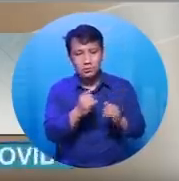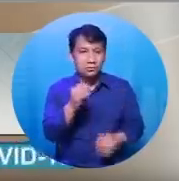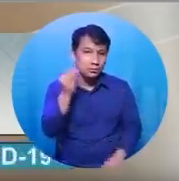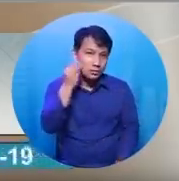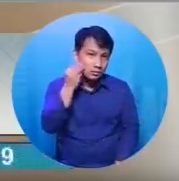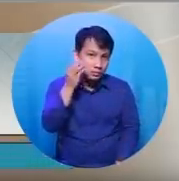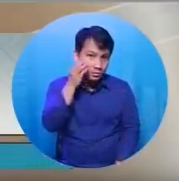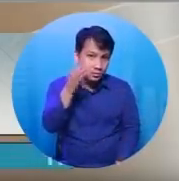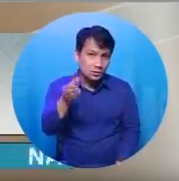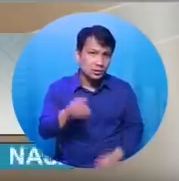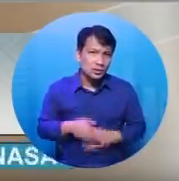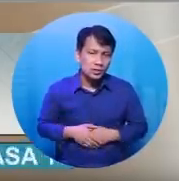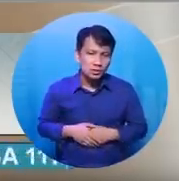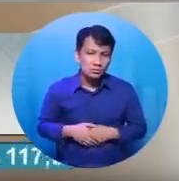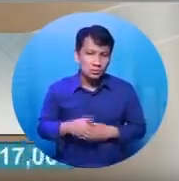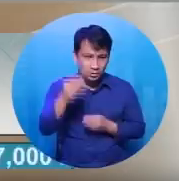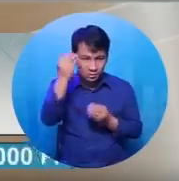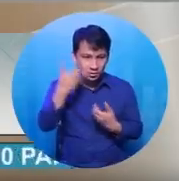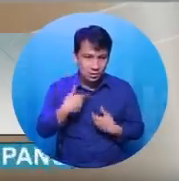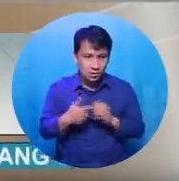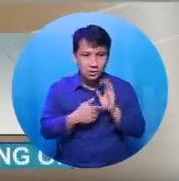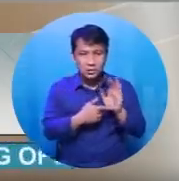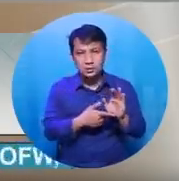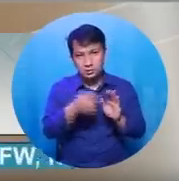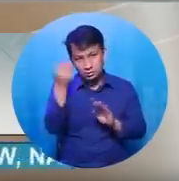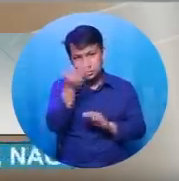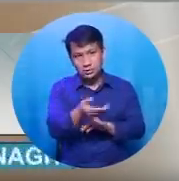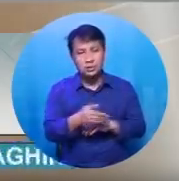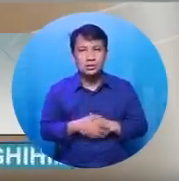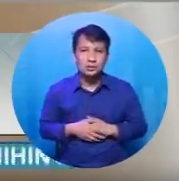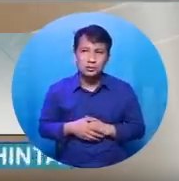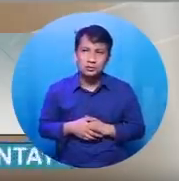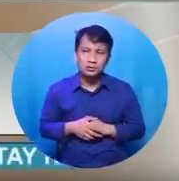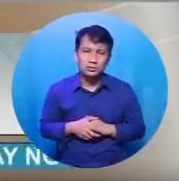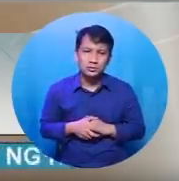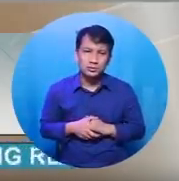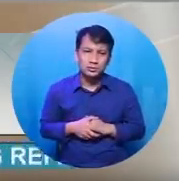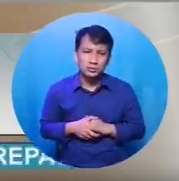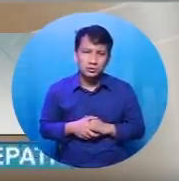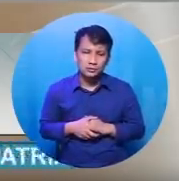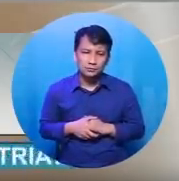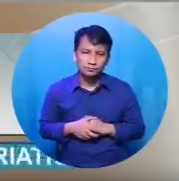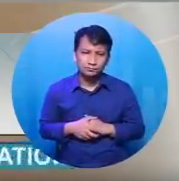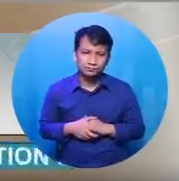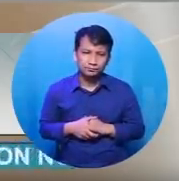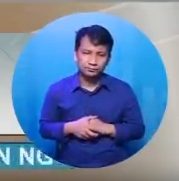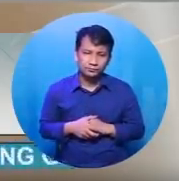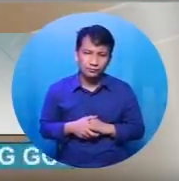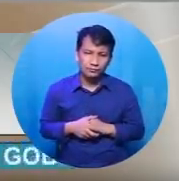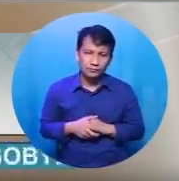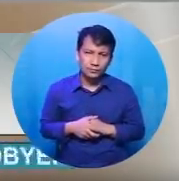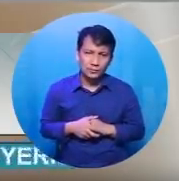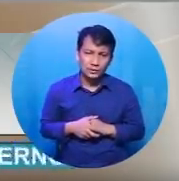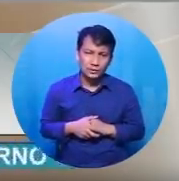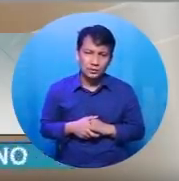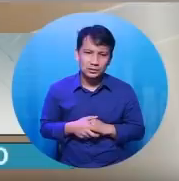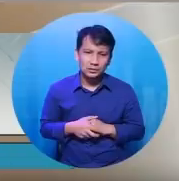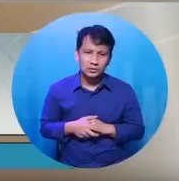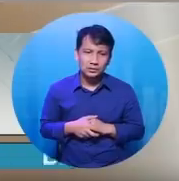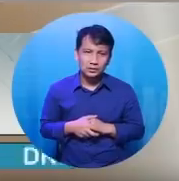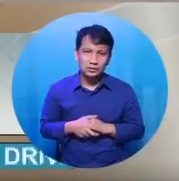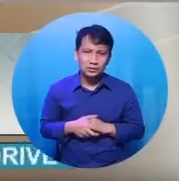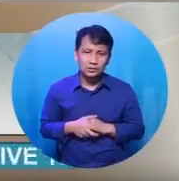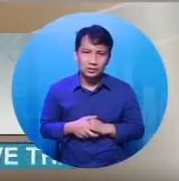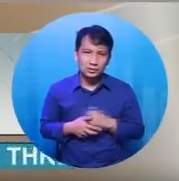at malalaman kung mayroon paano i-depensa. Di po ba? Meron po silang representation,